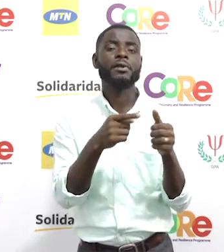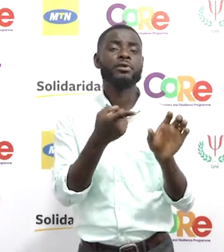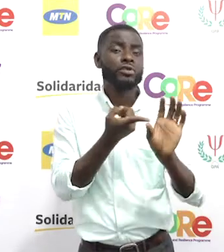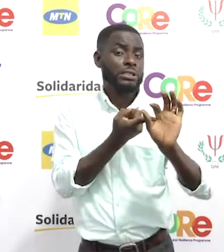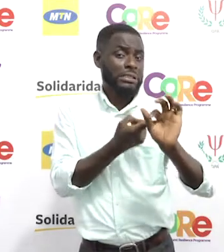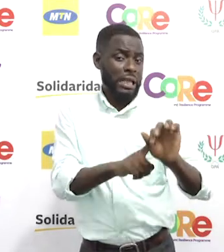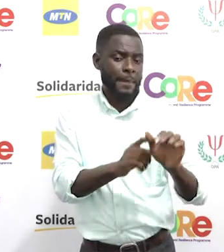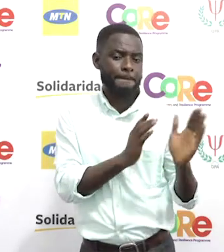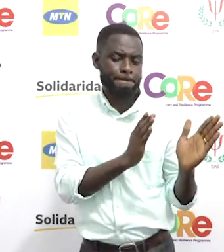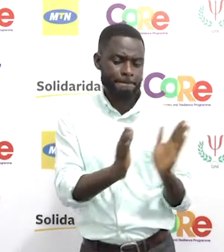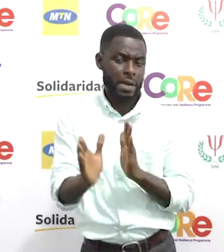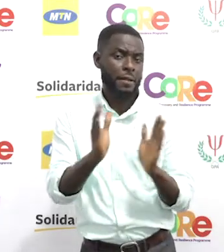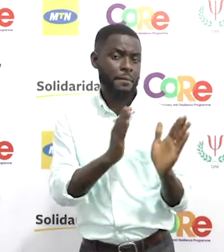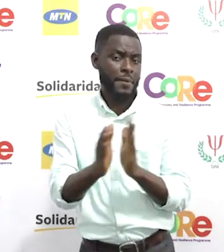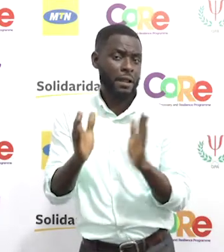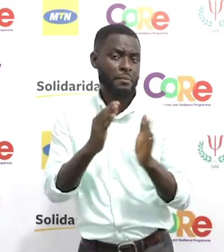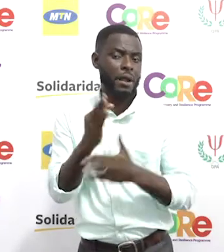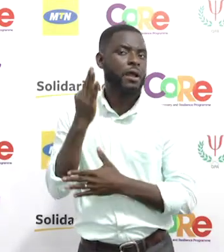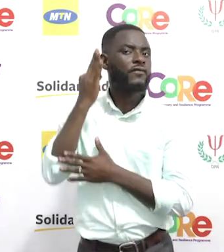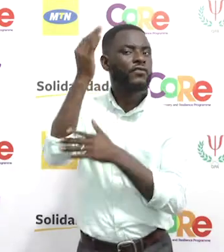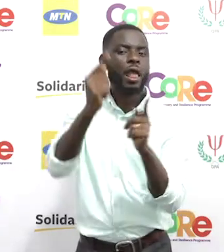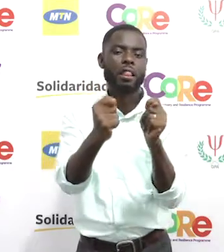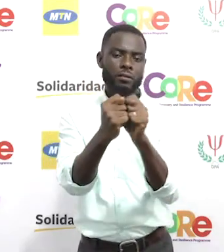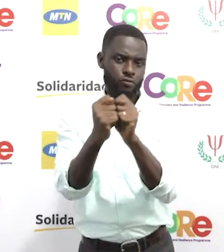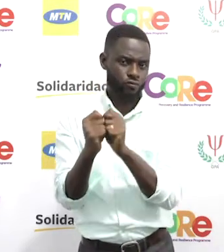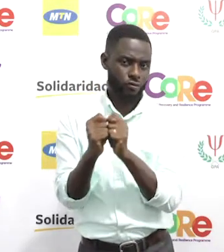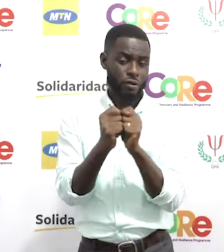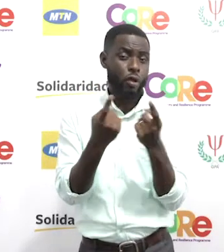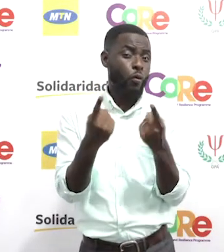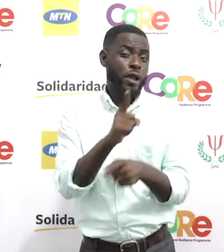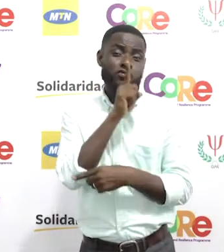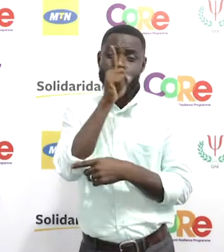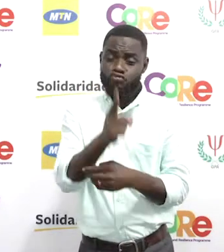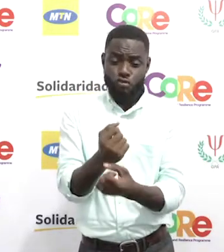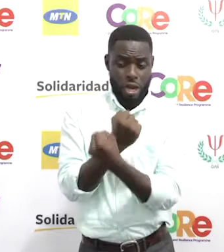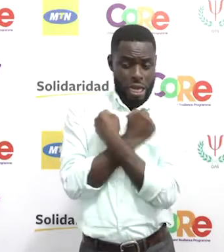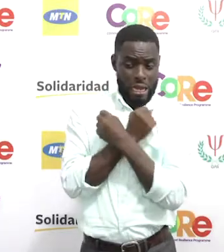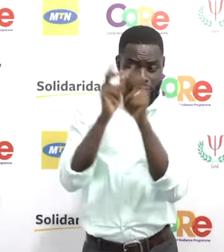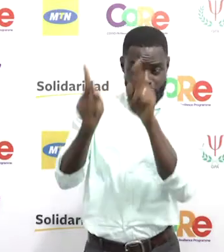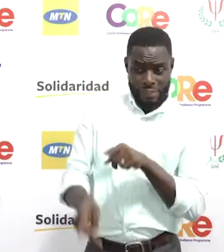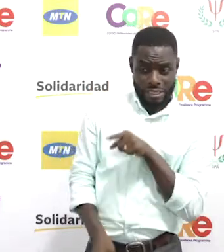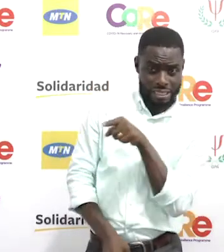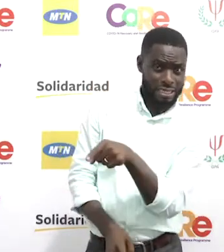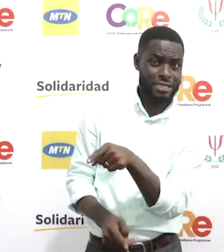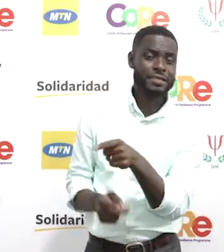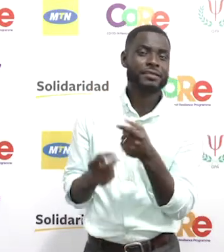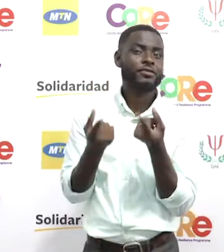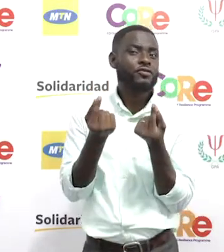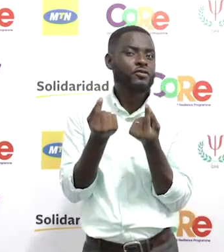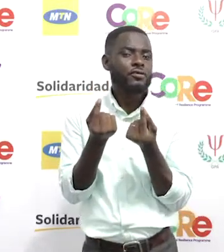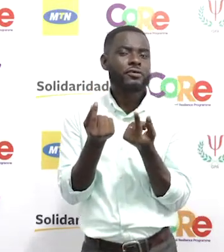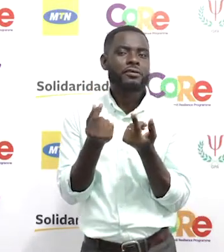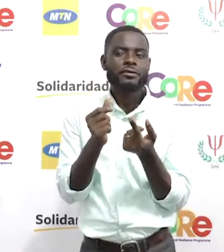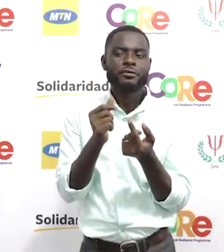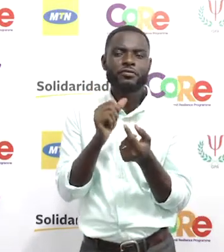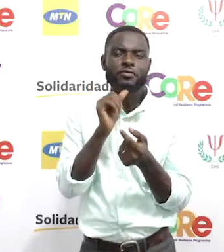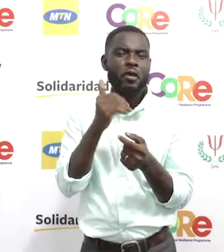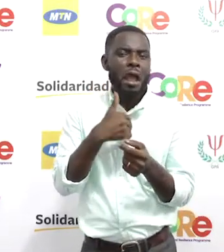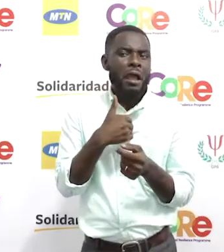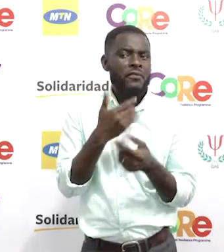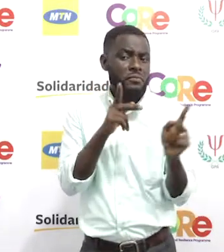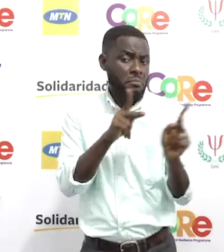Noni jin yongma. Nye ba fe kome ke buen wose he susumu. Keji osumu moko